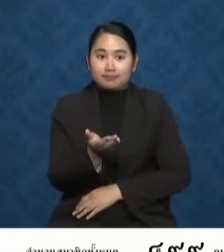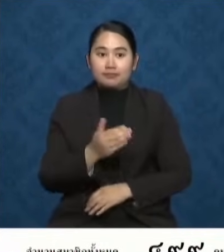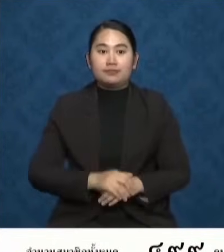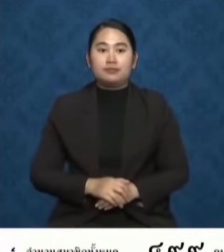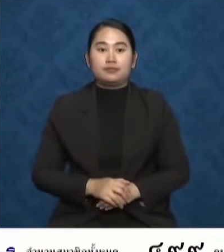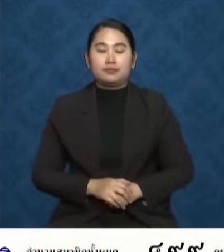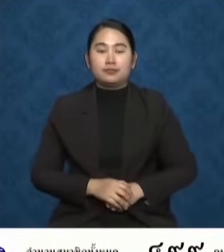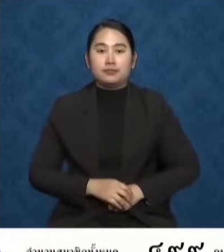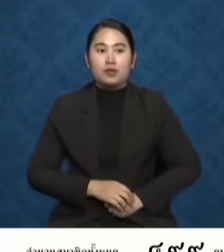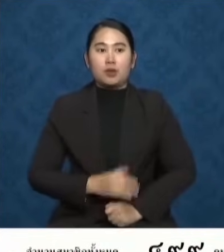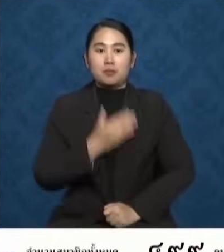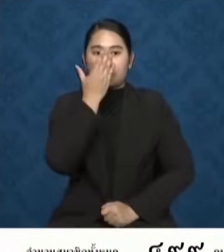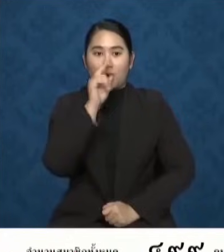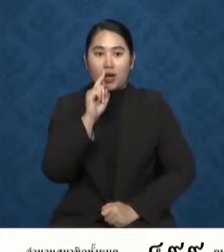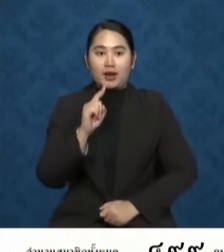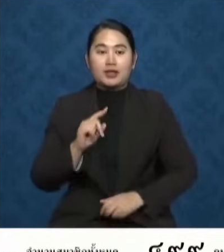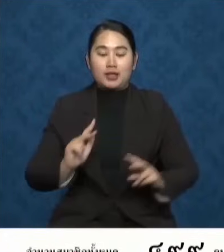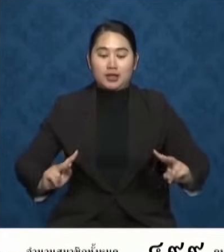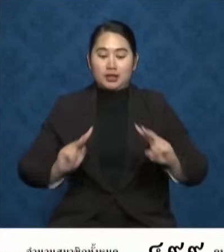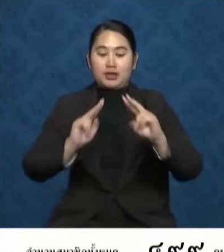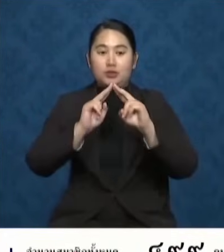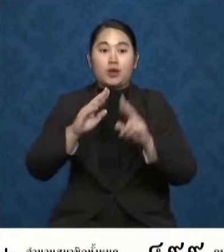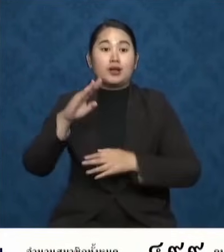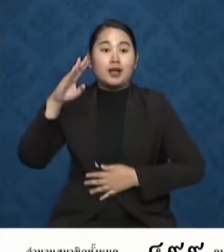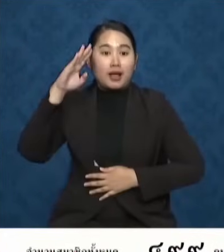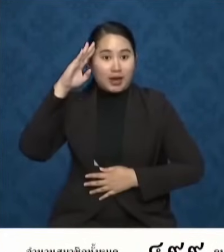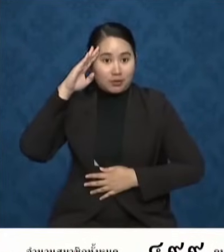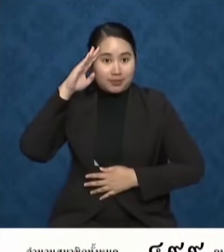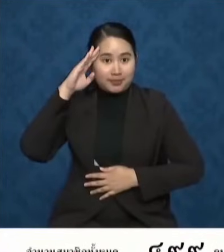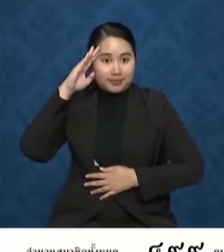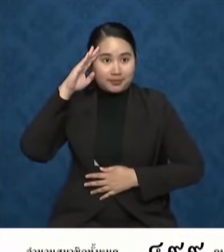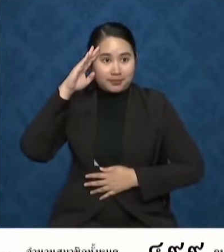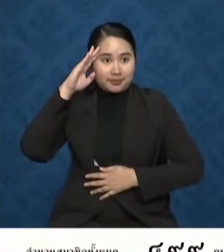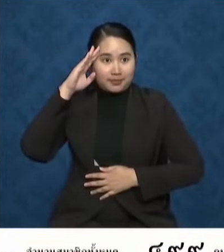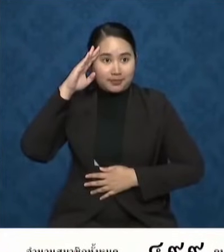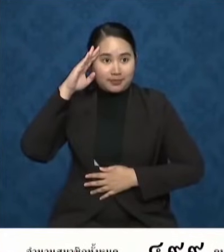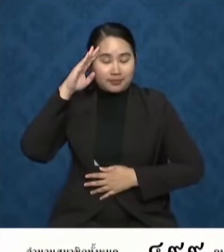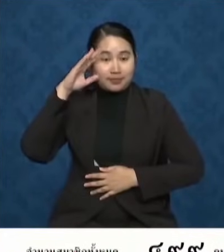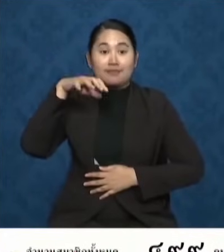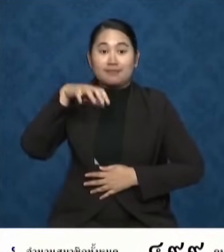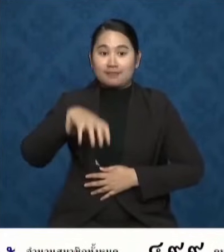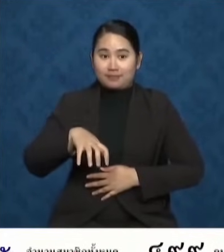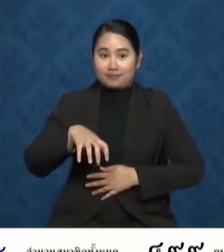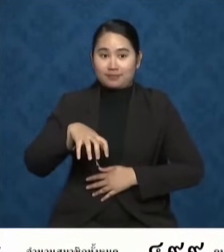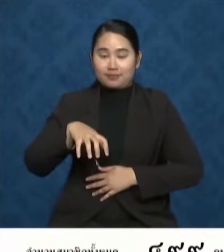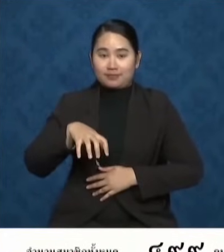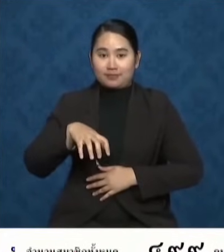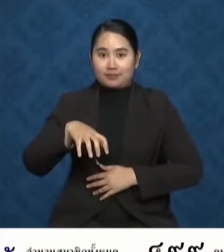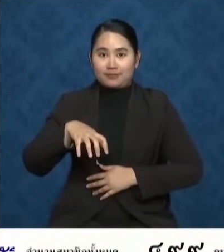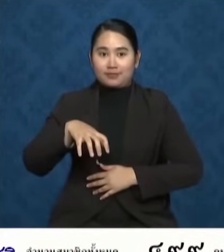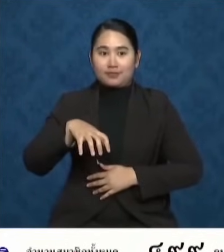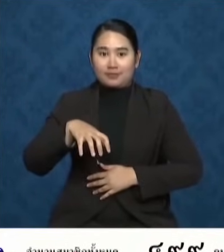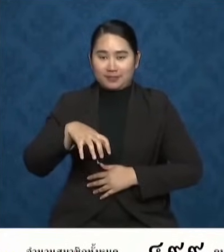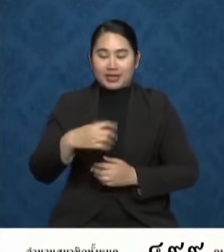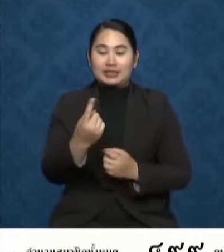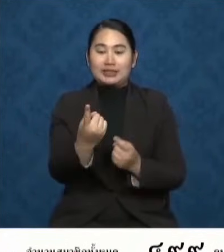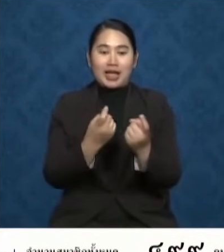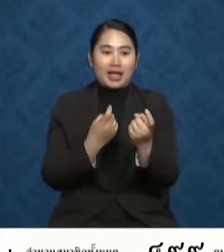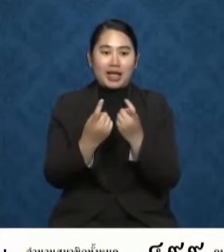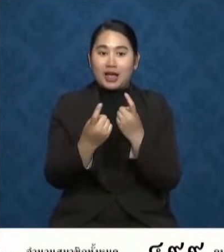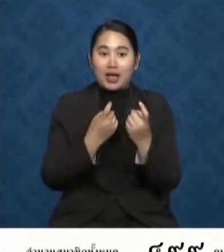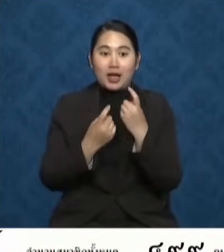ว่าทราบดีว่ากระทรวงกลาโหมเนี่ยเป็นกระทรวงที่พวกเราก็ได้ตั้งคำถามมาตล